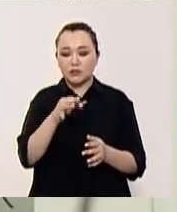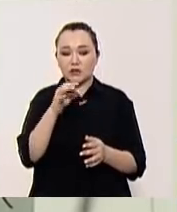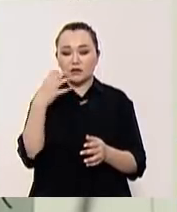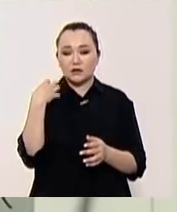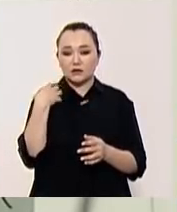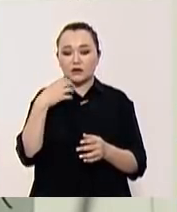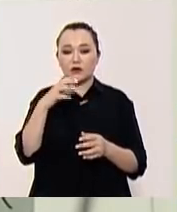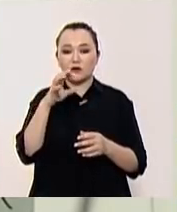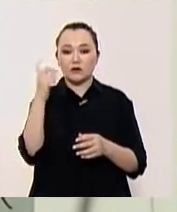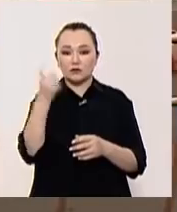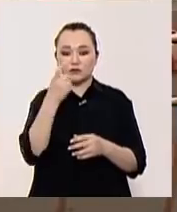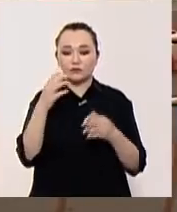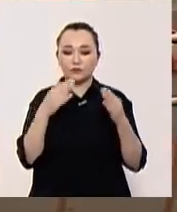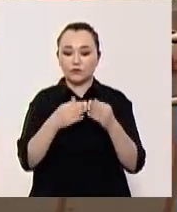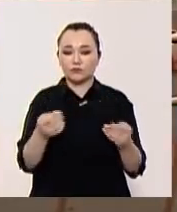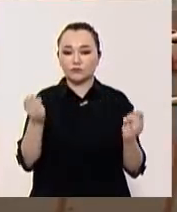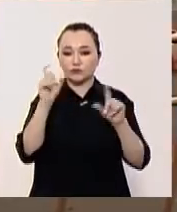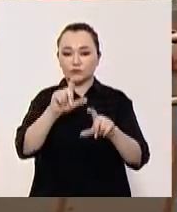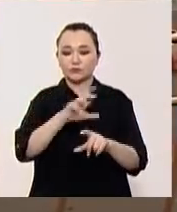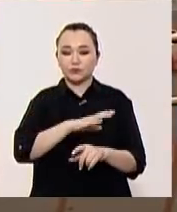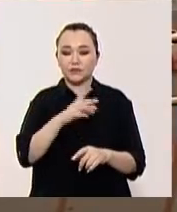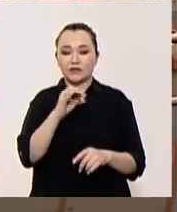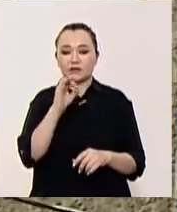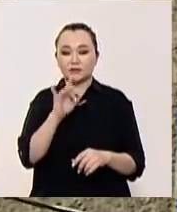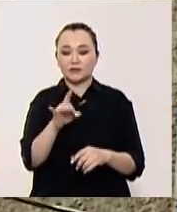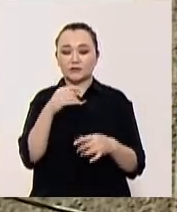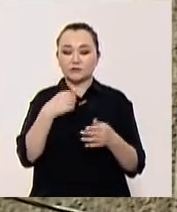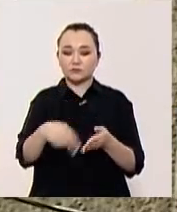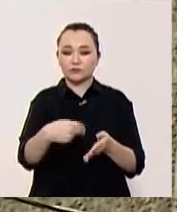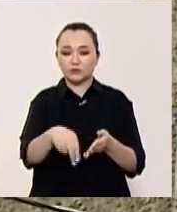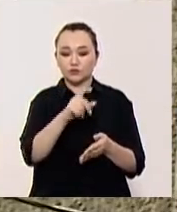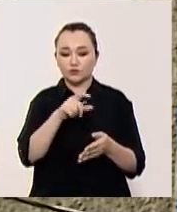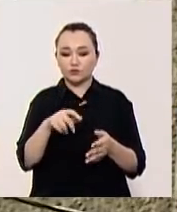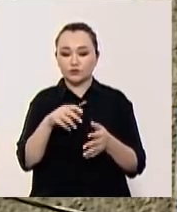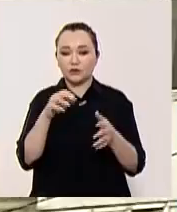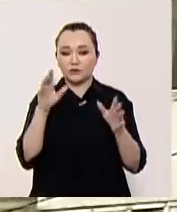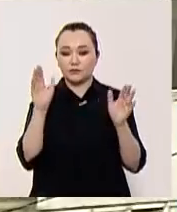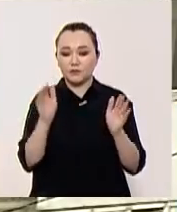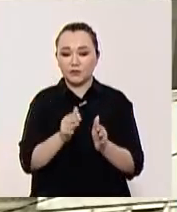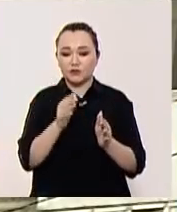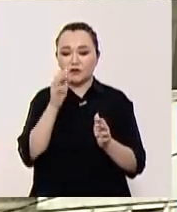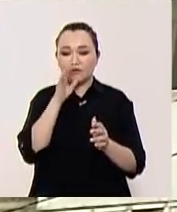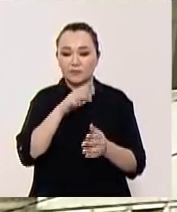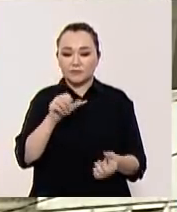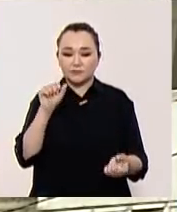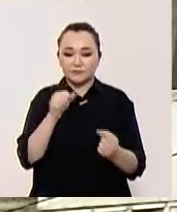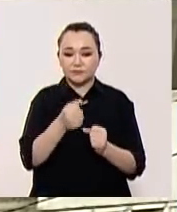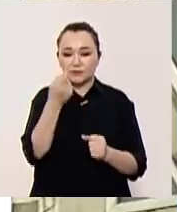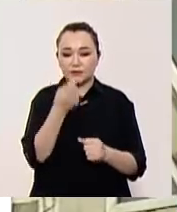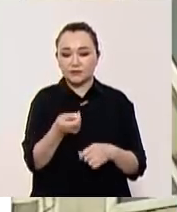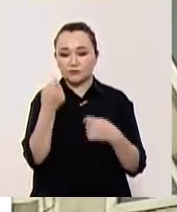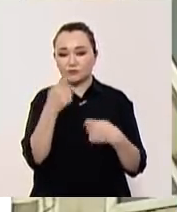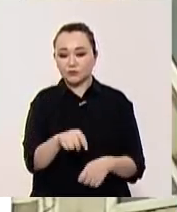қожайындары үй бағасын шарықтатып жіберді деген риэлтор сатып алушылар қатары сиреді дейді. Уақыт қысқандар арзан бағамен өткізіп